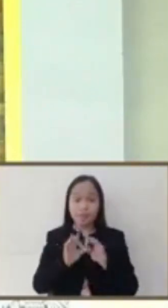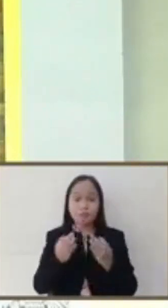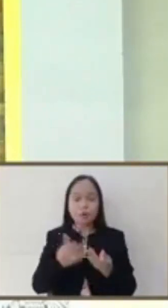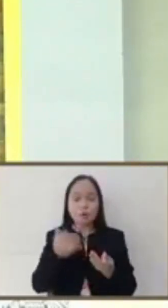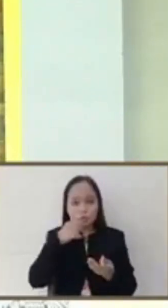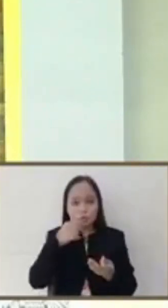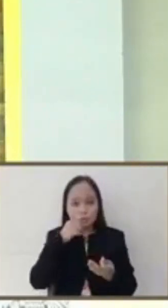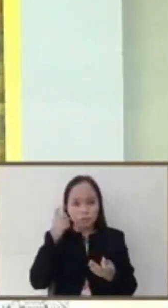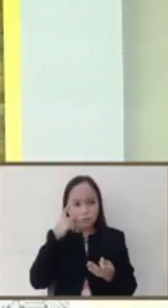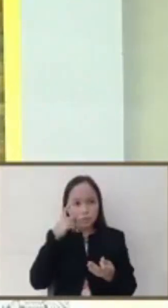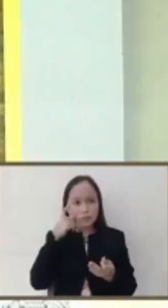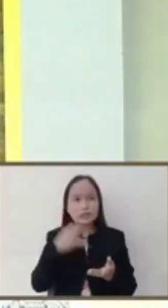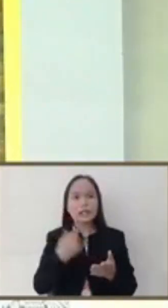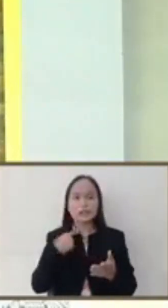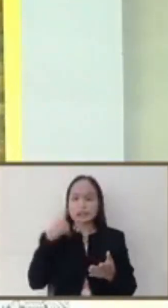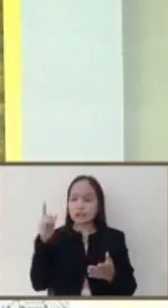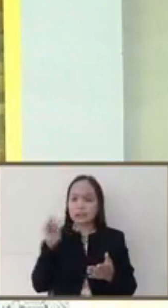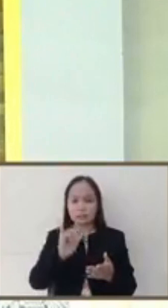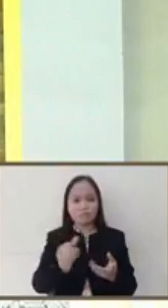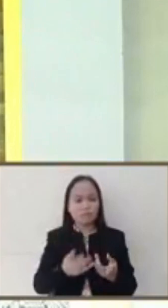sa iyong isipan, merong eternal value.